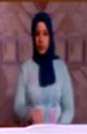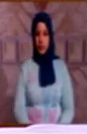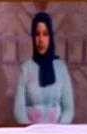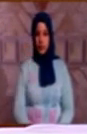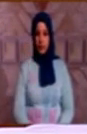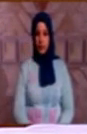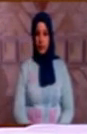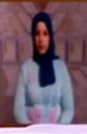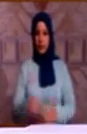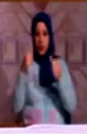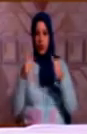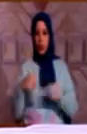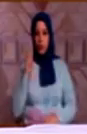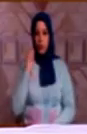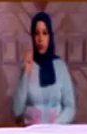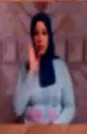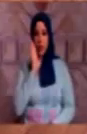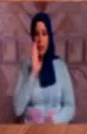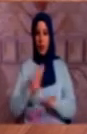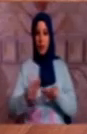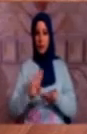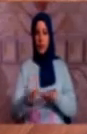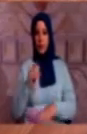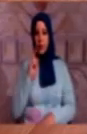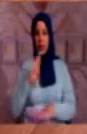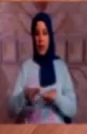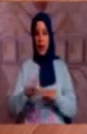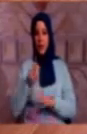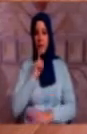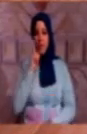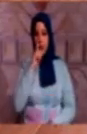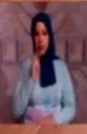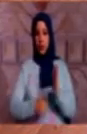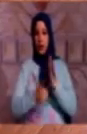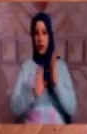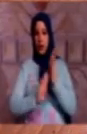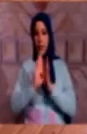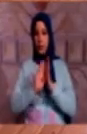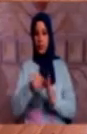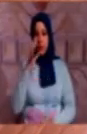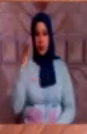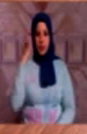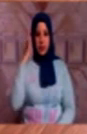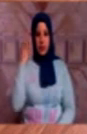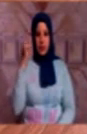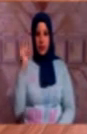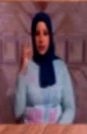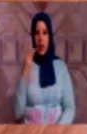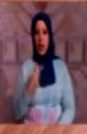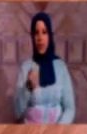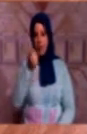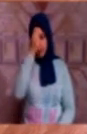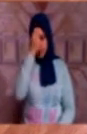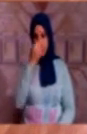واعلنت وزاره التربيه والتعليم والتعليم الفني مؤشرات ونسب النجاح في مواد الثانويه العامه 2023